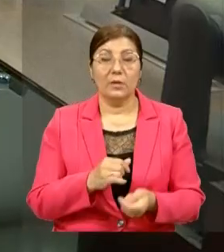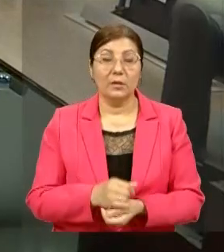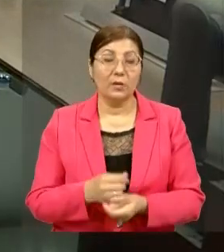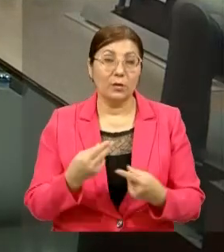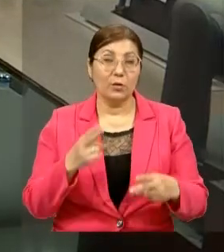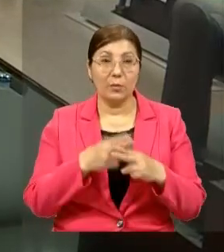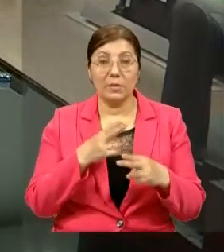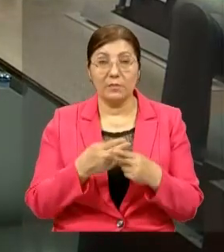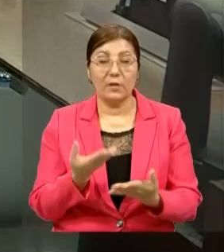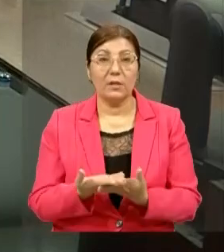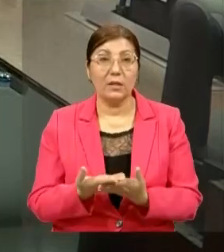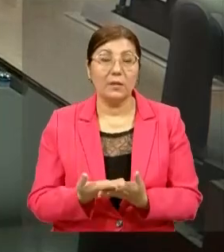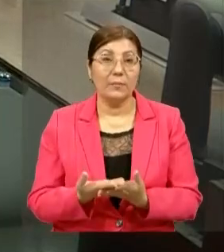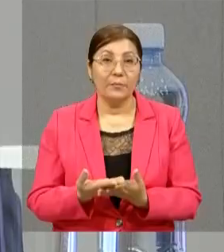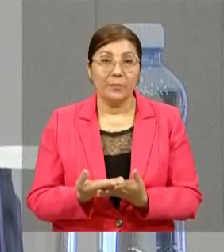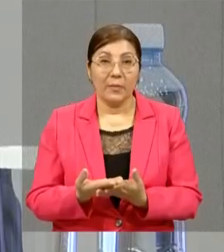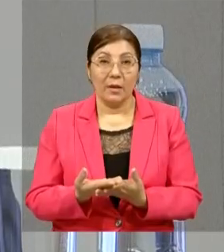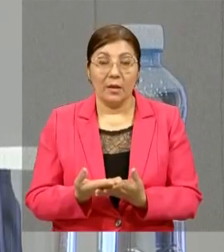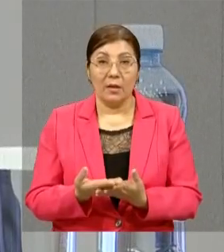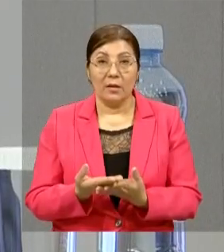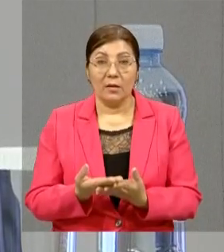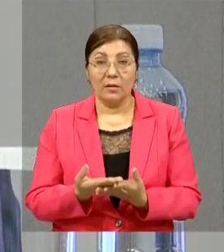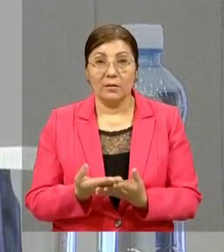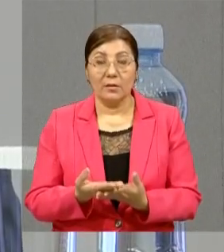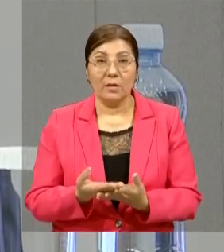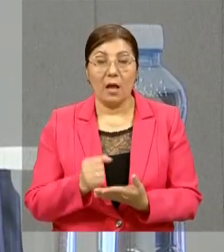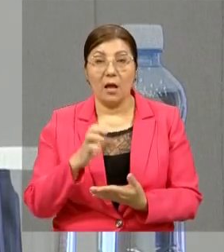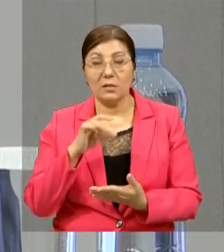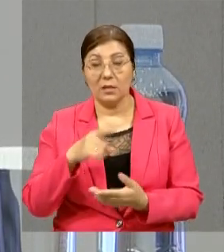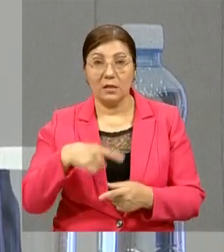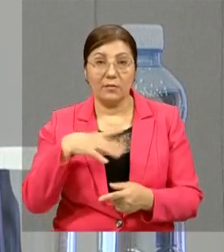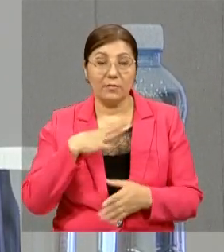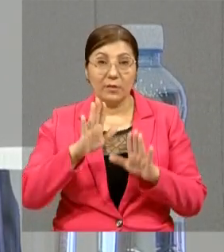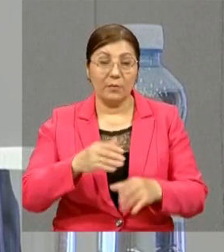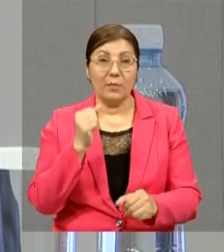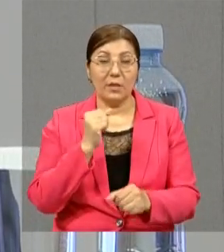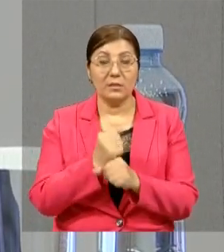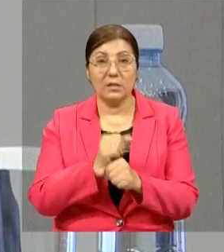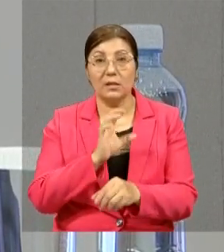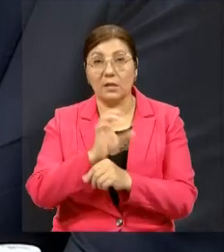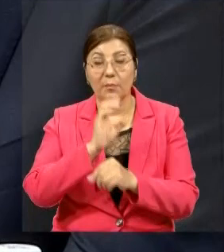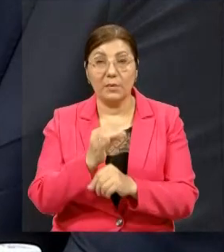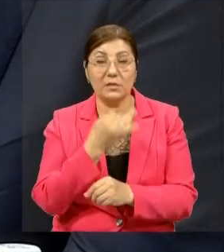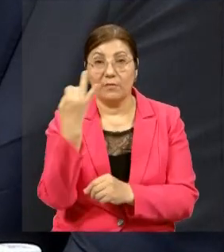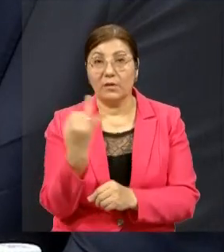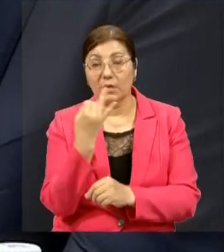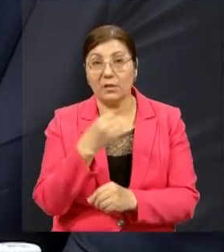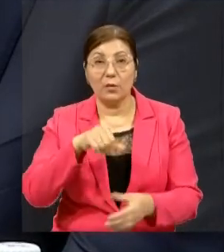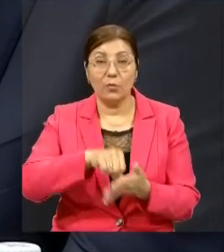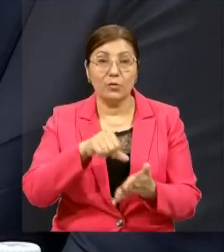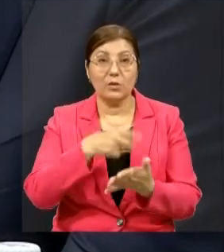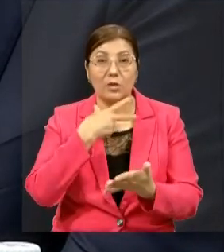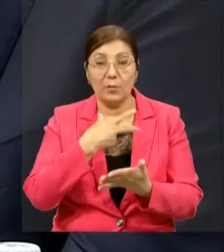по информации руководителя управления индустриально инновационного развития тинской области Ора абишева местные товаропроизводители проявляют интерес к участию в